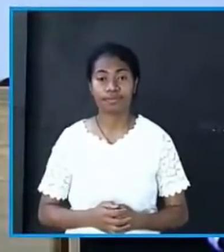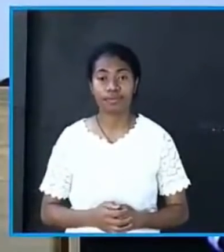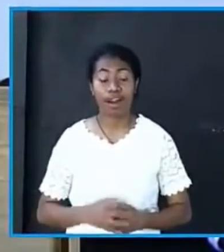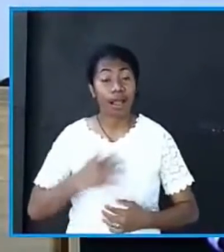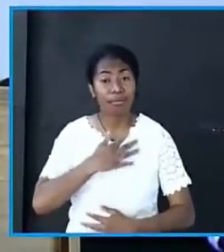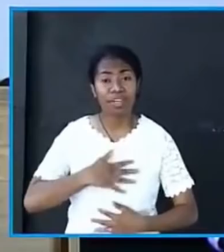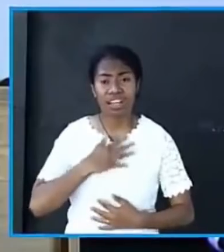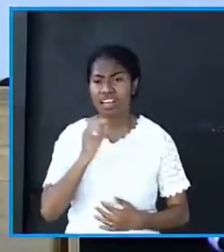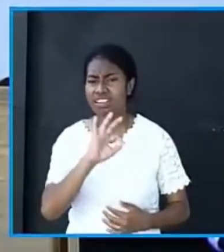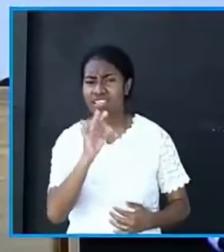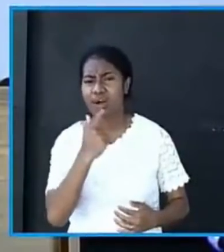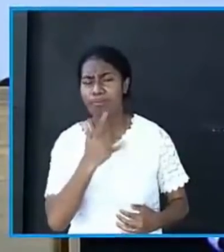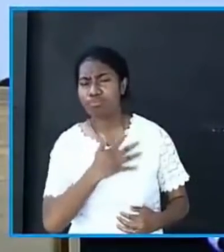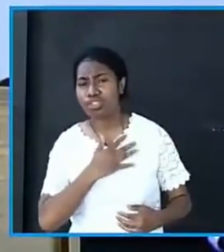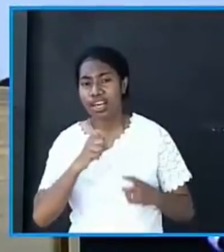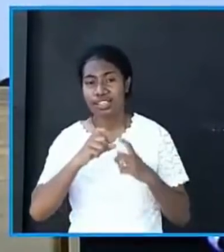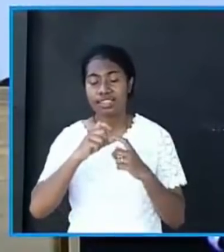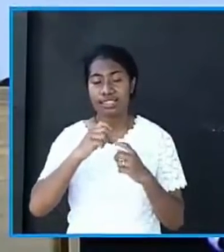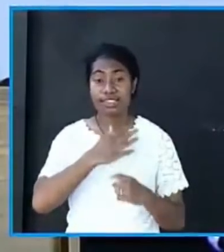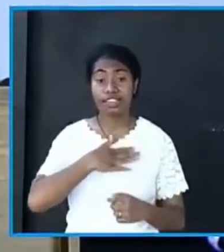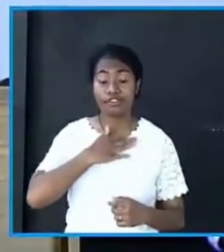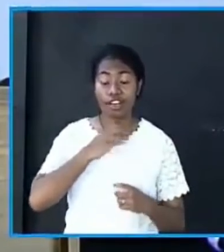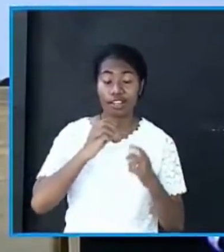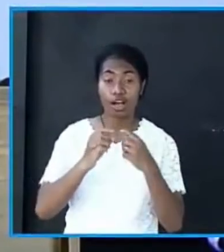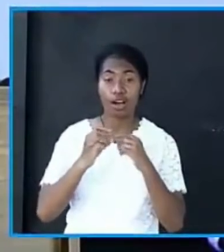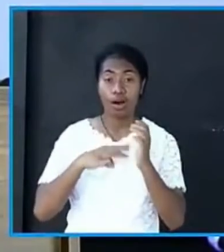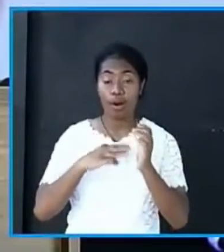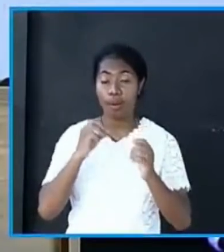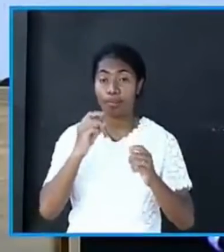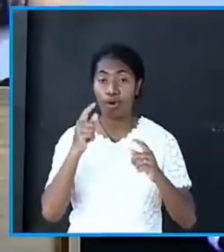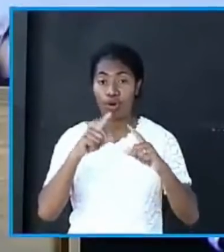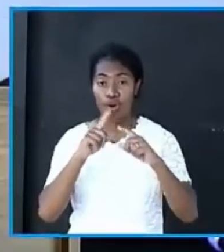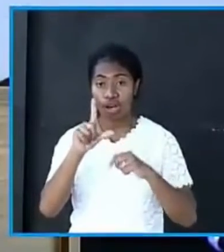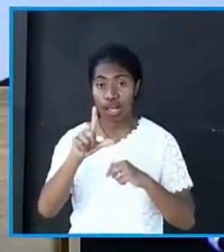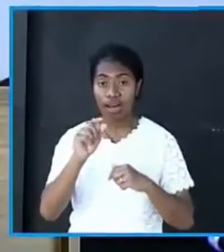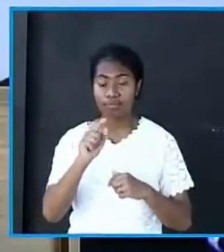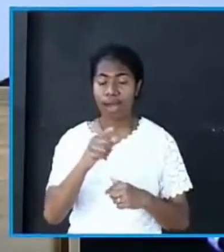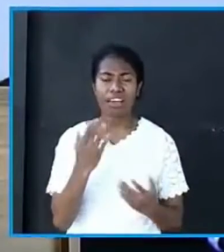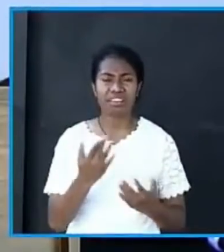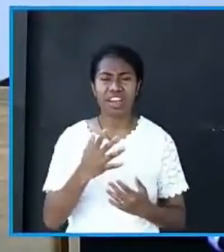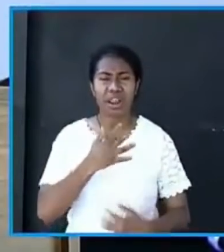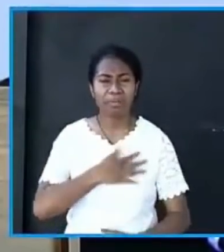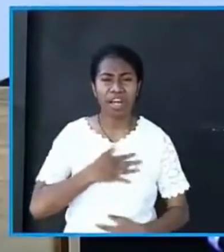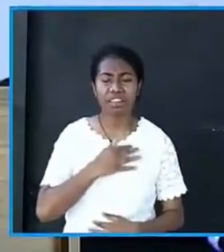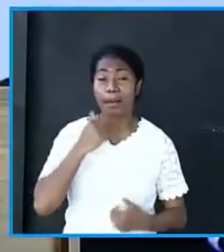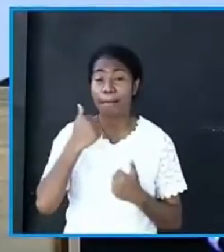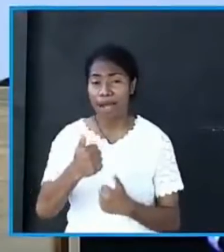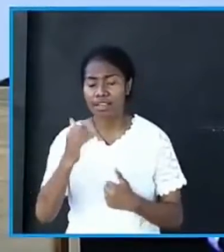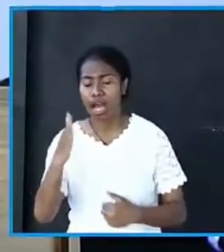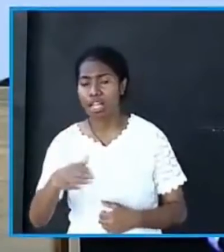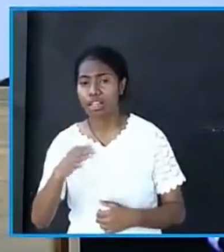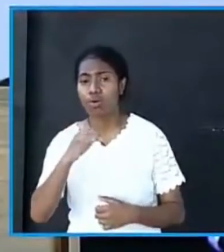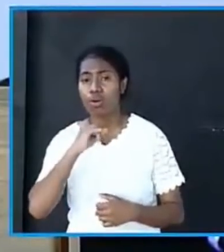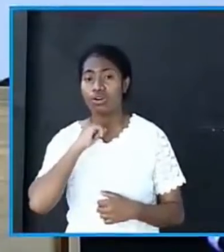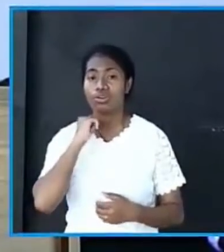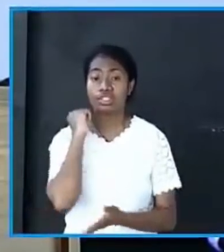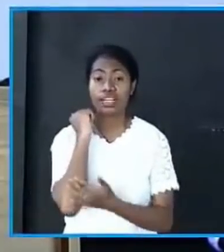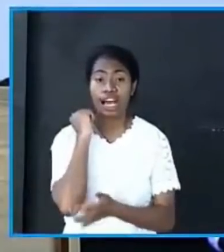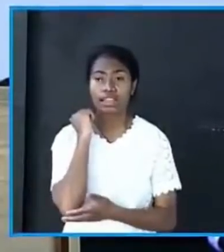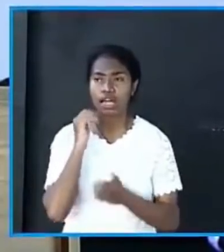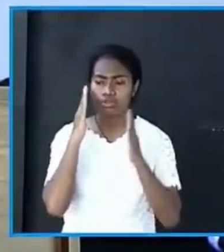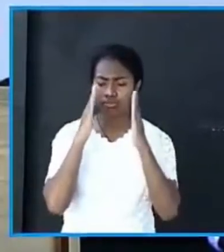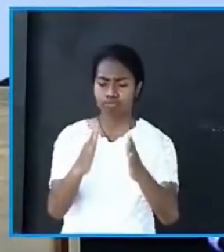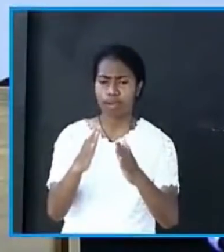tidak punya sifat moral makanya tidak ada binatang baik dan jahat dari sudut pandang firman Tuhan